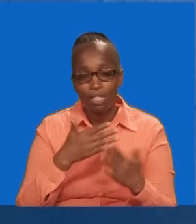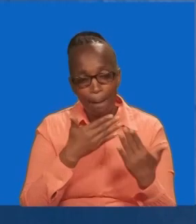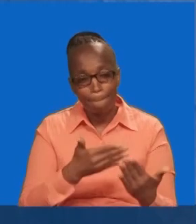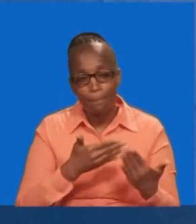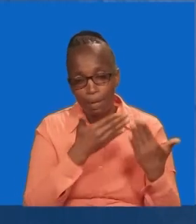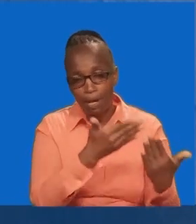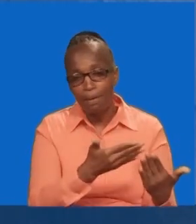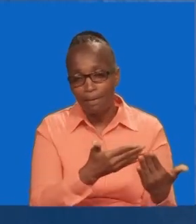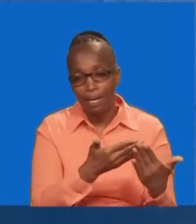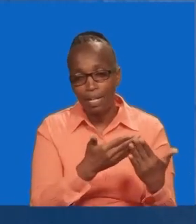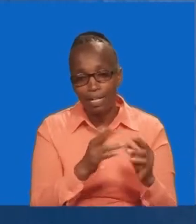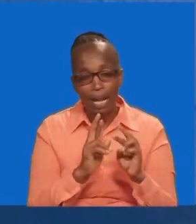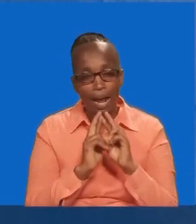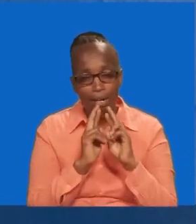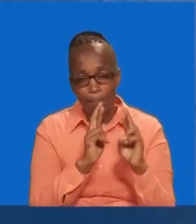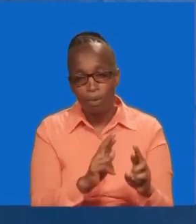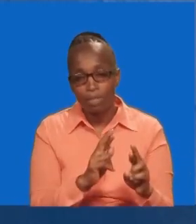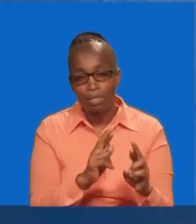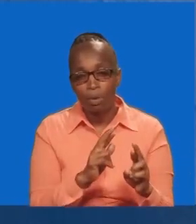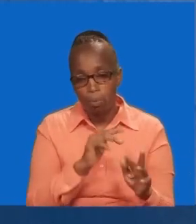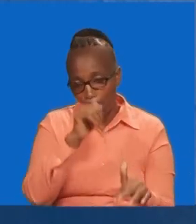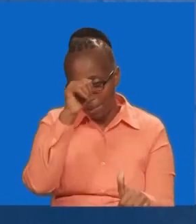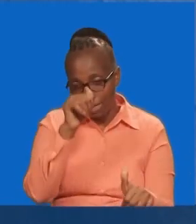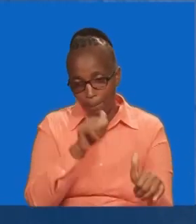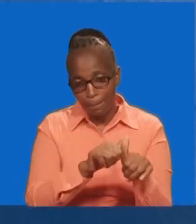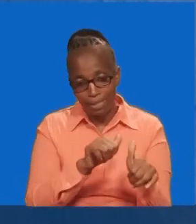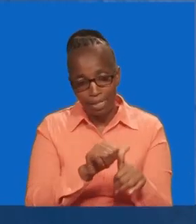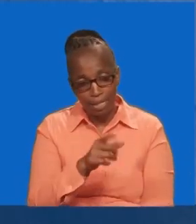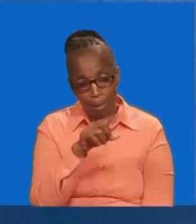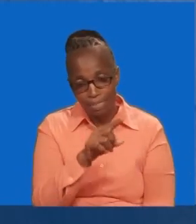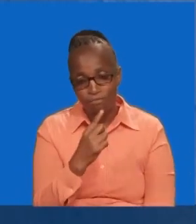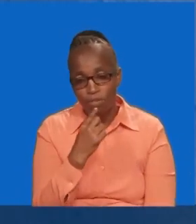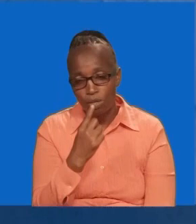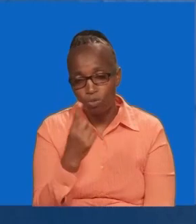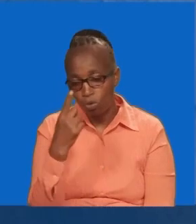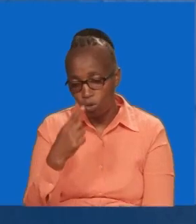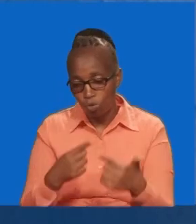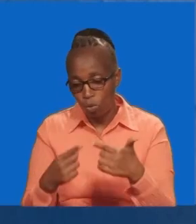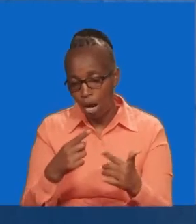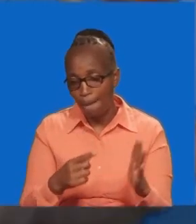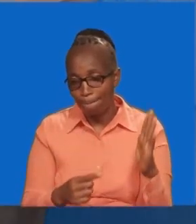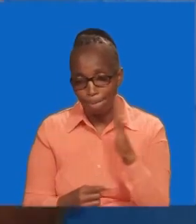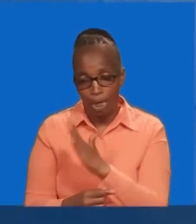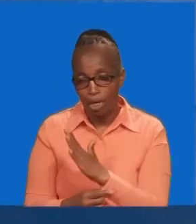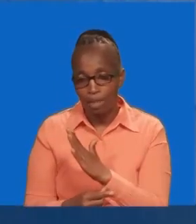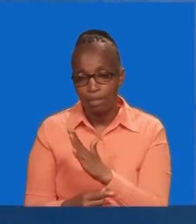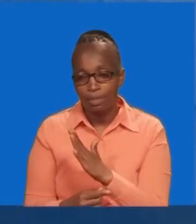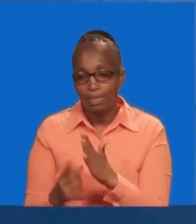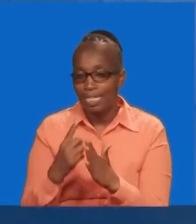baada ya kupeleka ujumbe, tunaona kurudishwa tena, akaambiwa rudi kwa Ezekia,